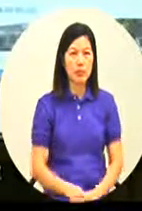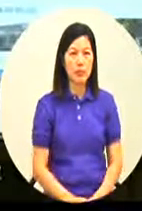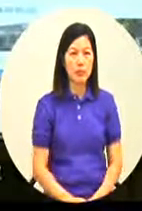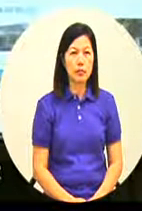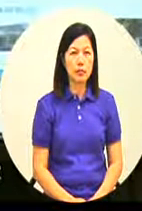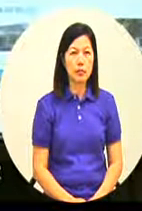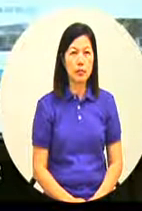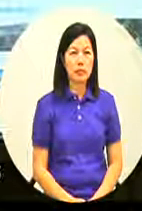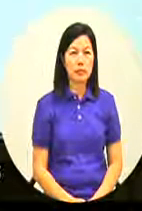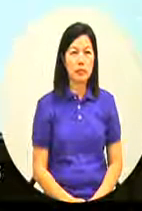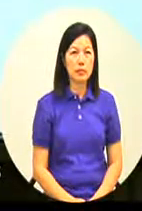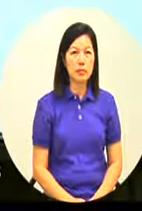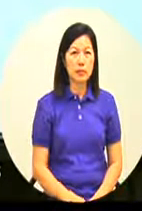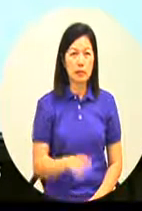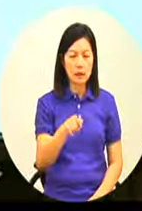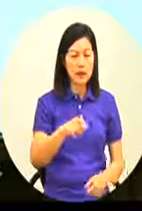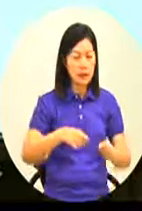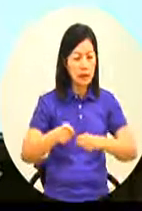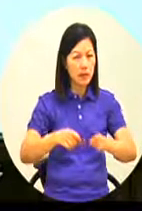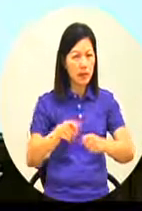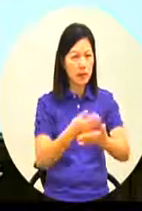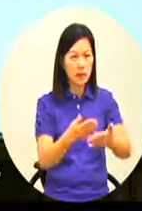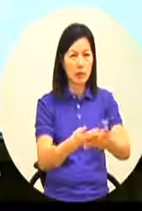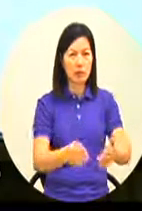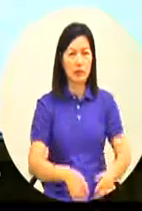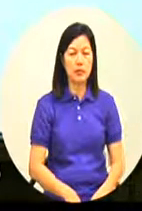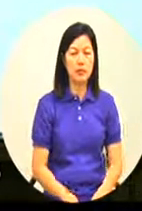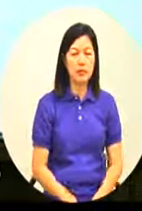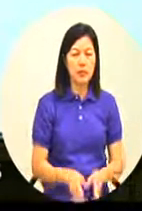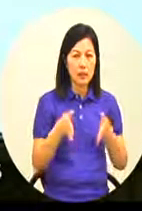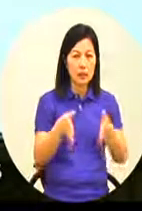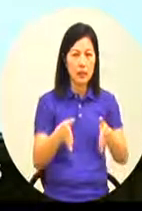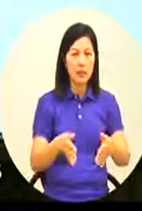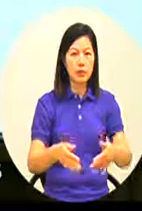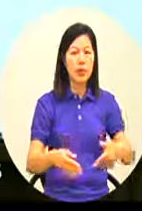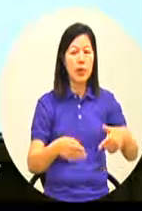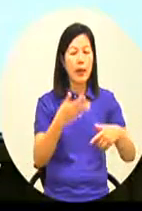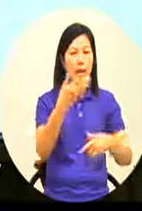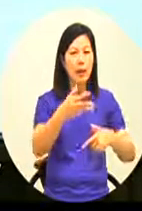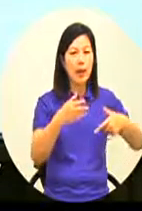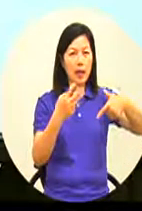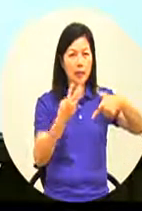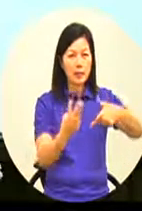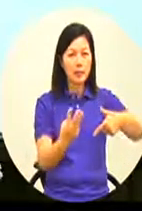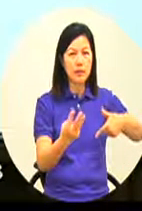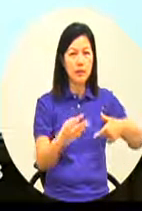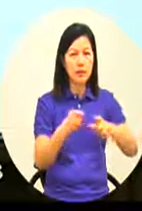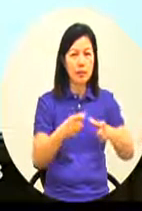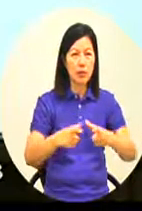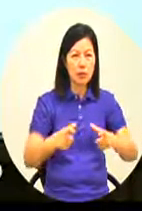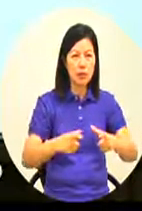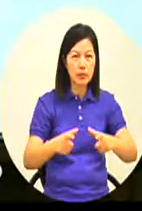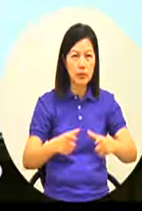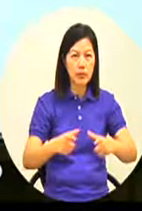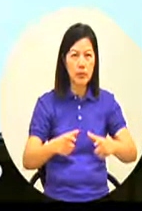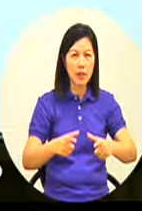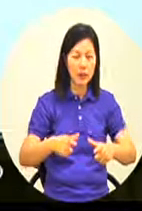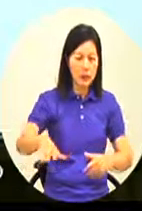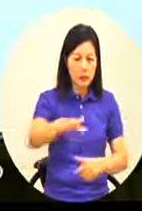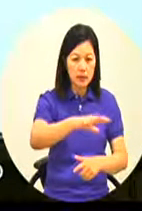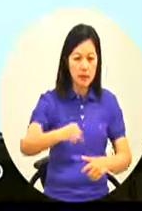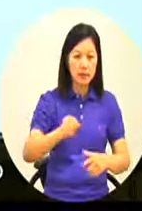哦，这是也规划，哦，哎、啊、嘞，针对目前八仙公园规划执行进度嘞，哈、哦，八仙公园整体设